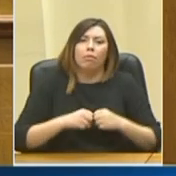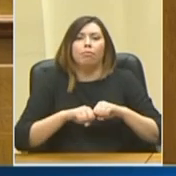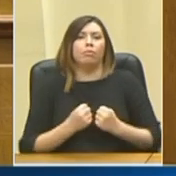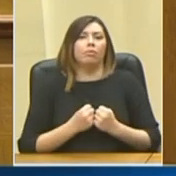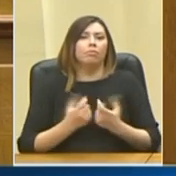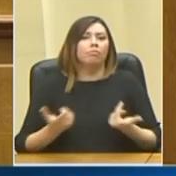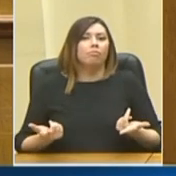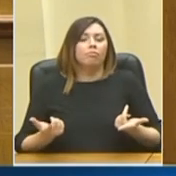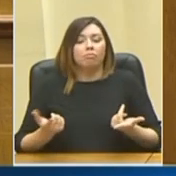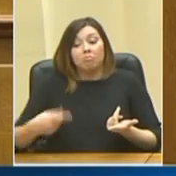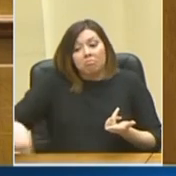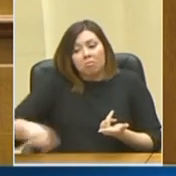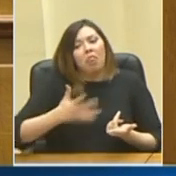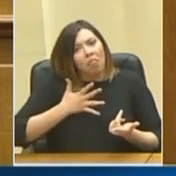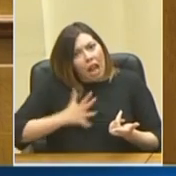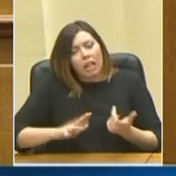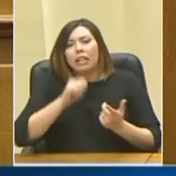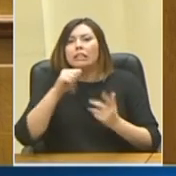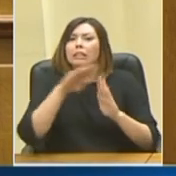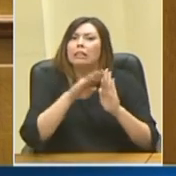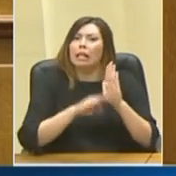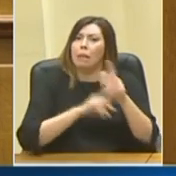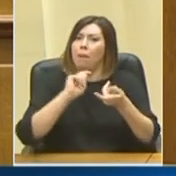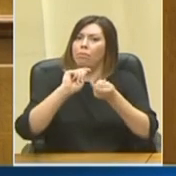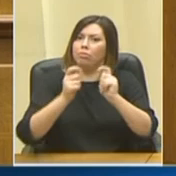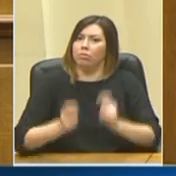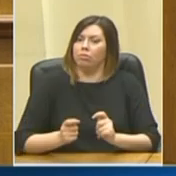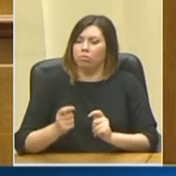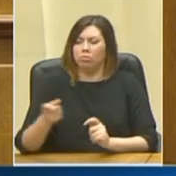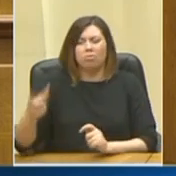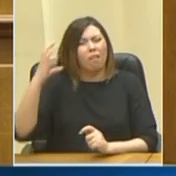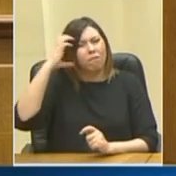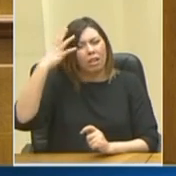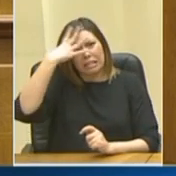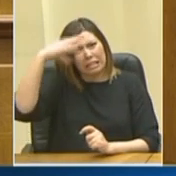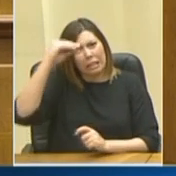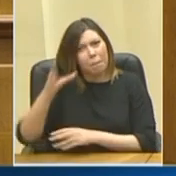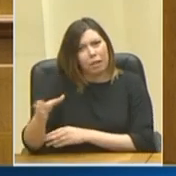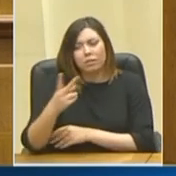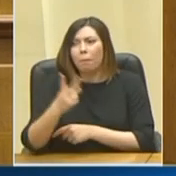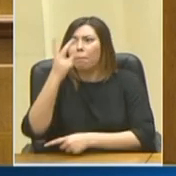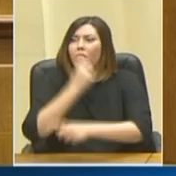Θέλετε να γίνει αναθεώρηση του συντάγματος. Ο κύριος Τσίπρας, θυμάμαι, προδιετίας, έκανε εδώ έξω